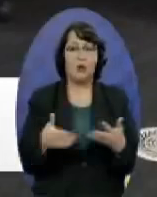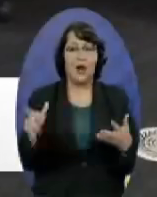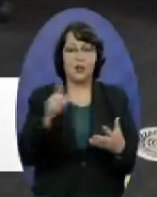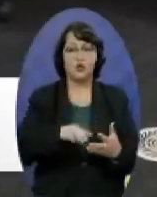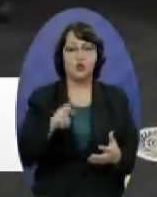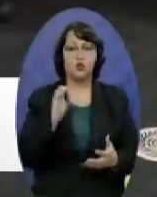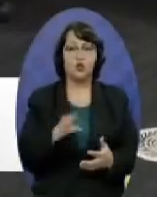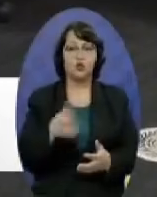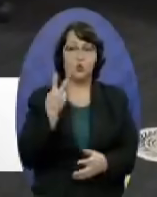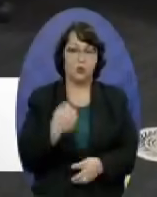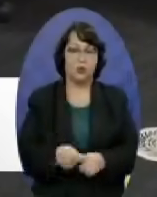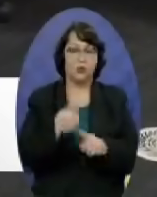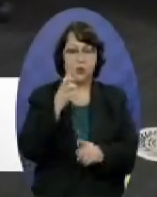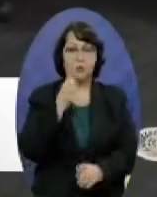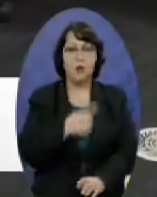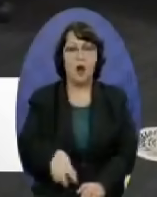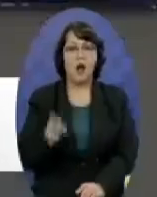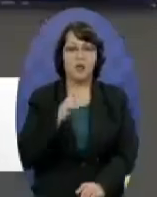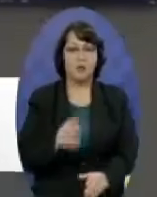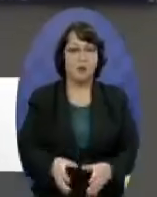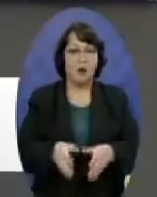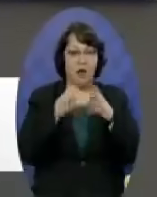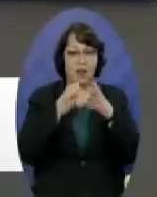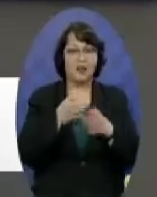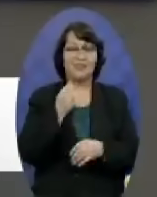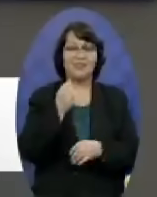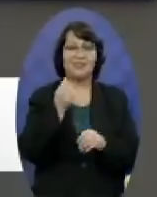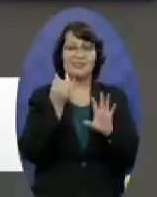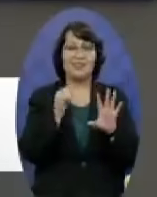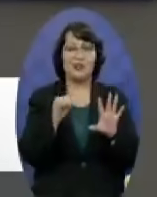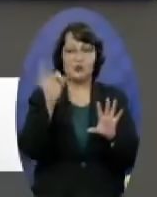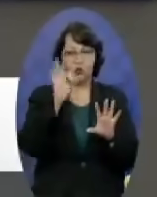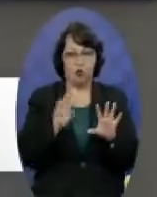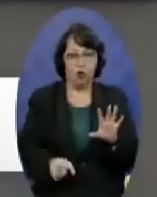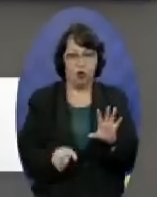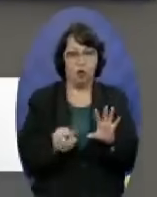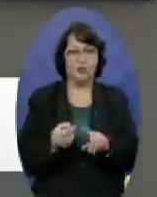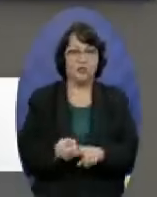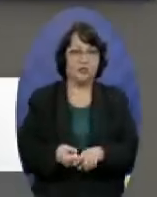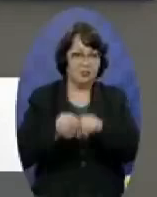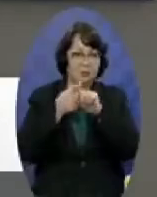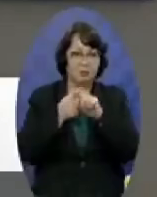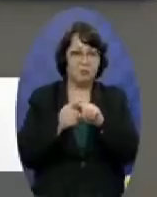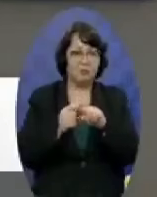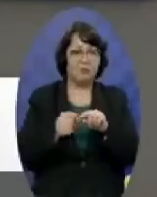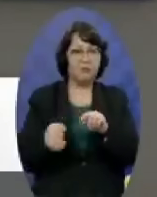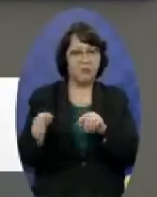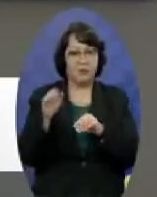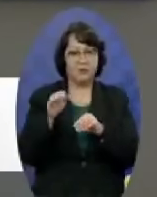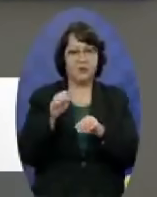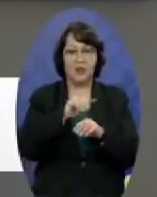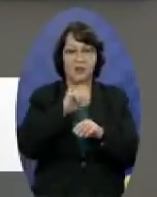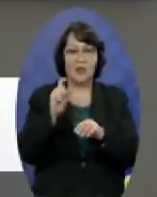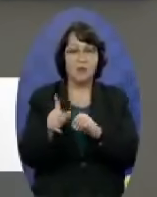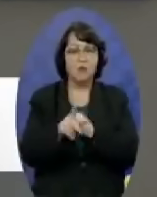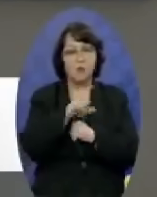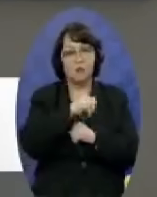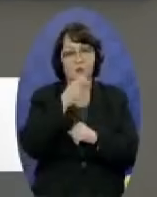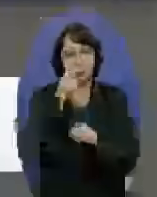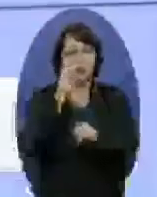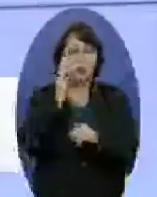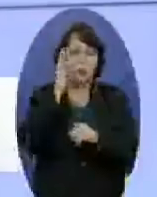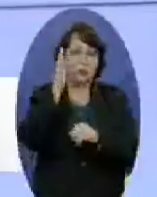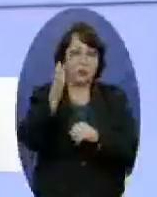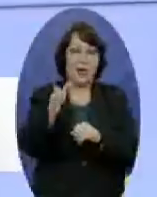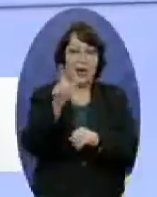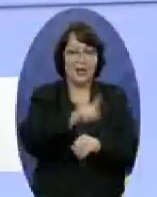мөн өсч, Brent маркийн газрын тос барэл нь $70-оос давсан мэдээтэй байна. За зах зээлийн мэрэгжилтнүүд цаашдаж газрын